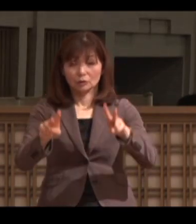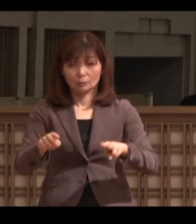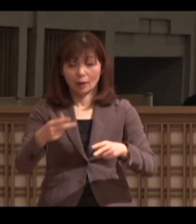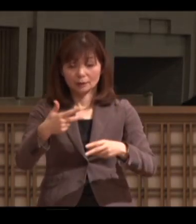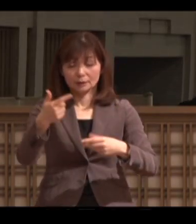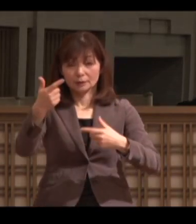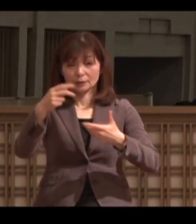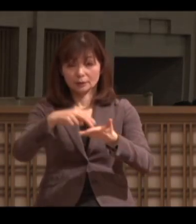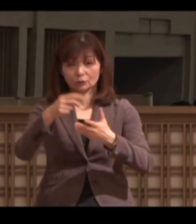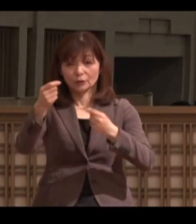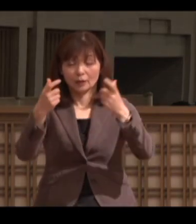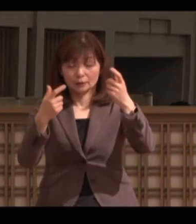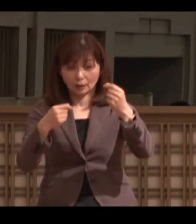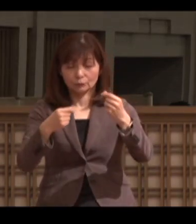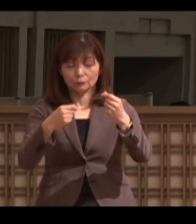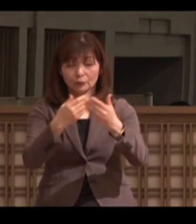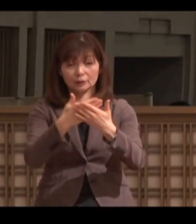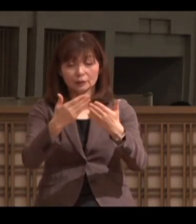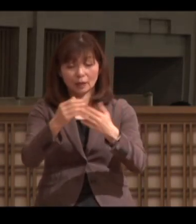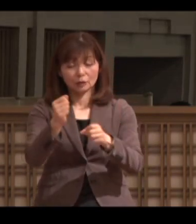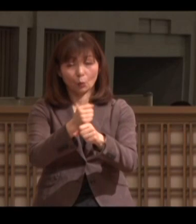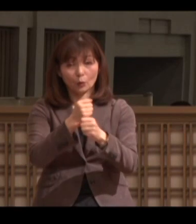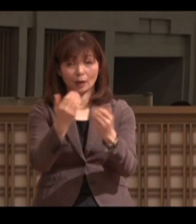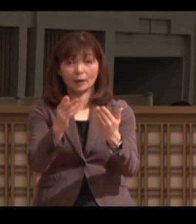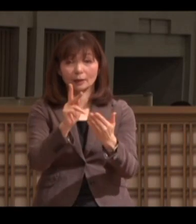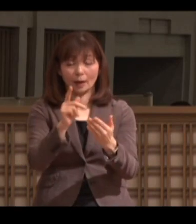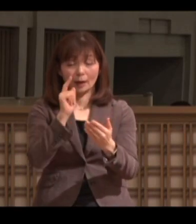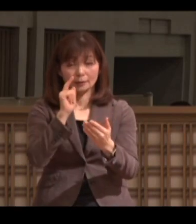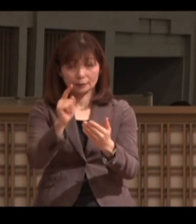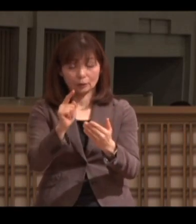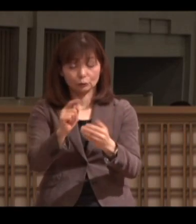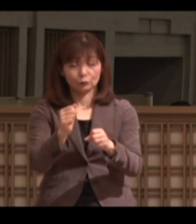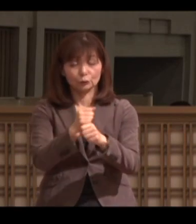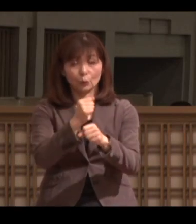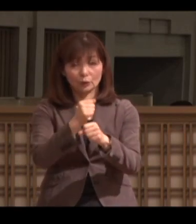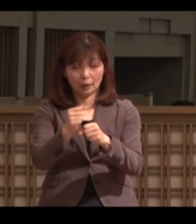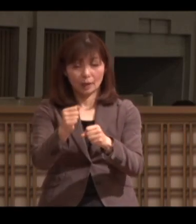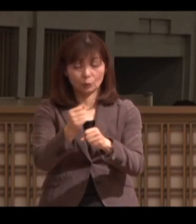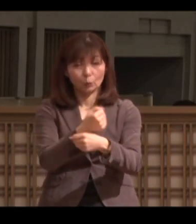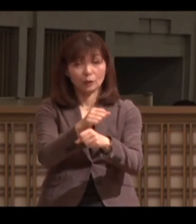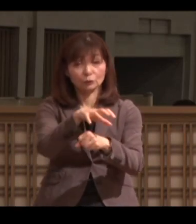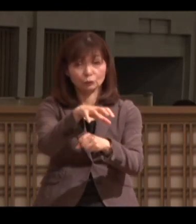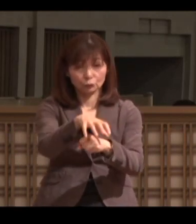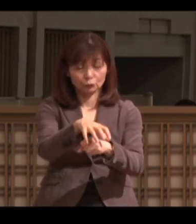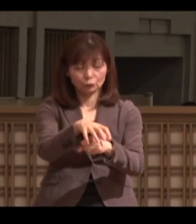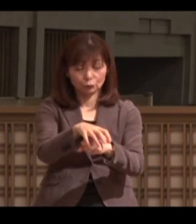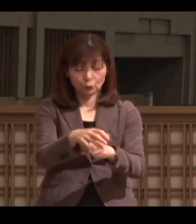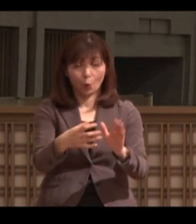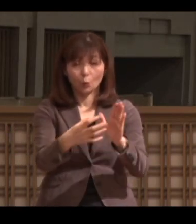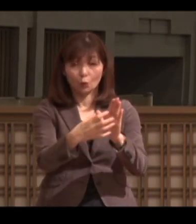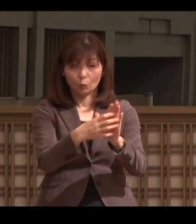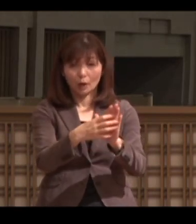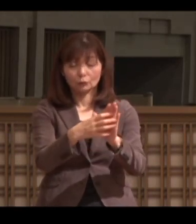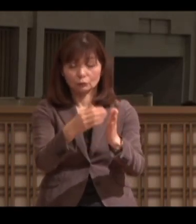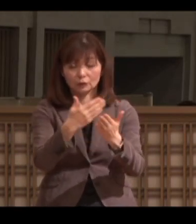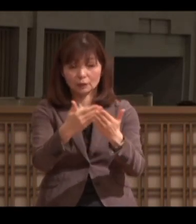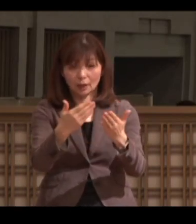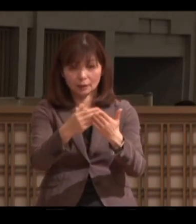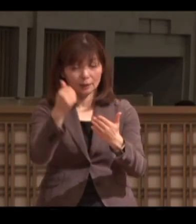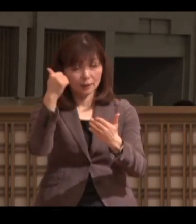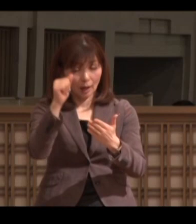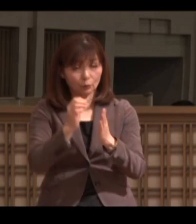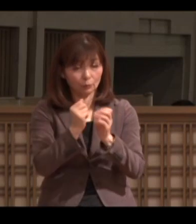芸術学部デザイン工芸学科資格造形分野研究室にロゴマークデザイン案の作成を依頼